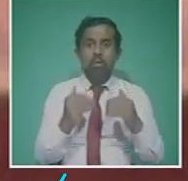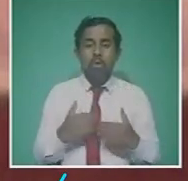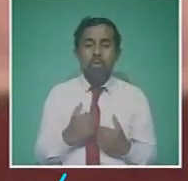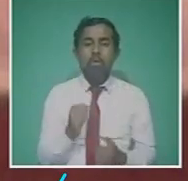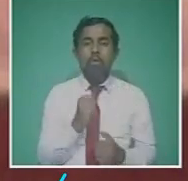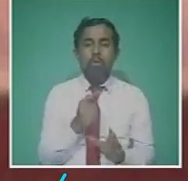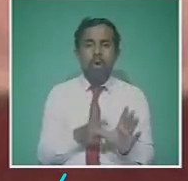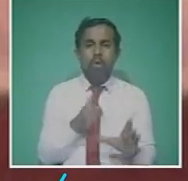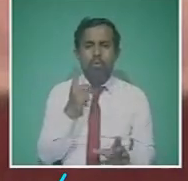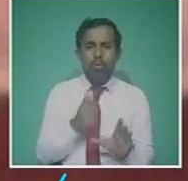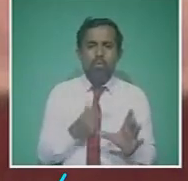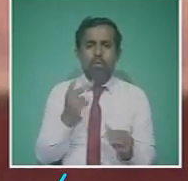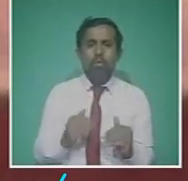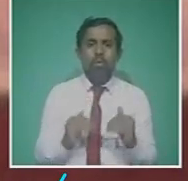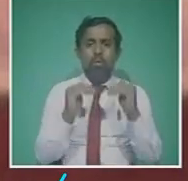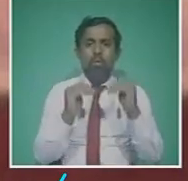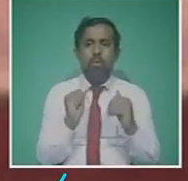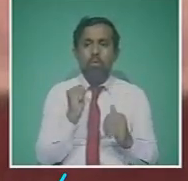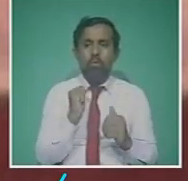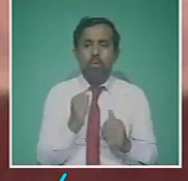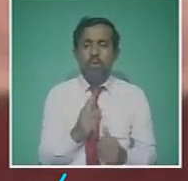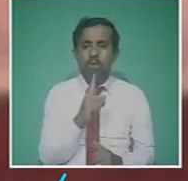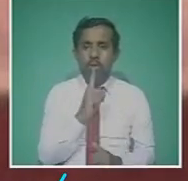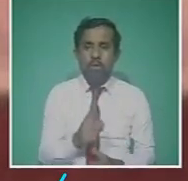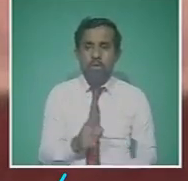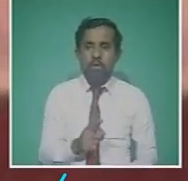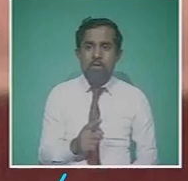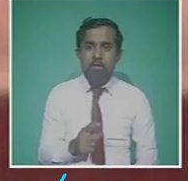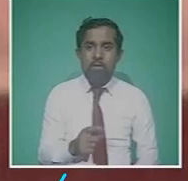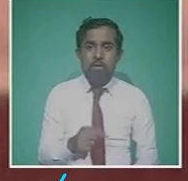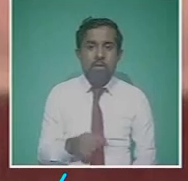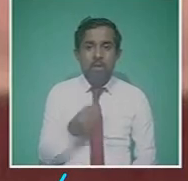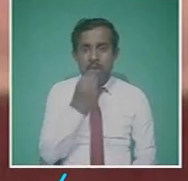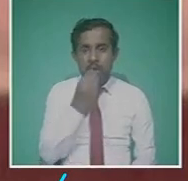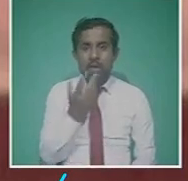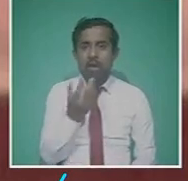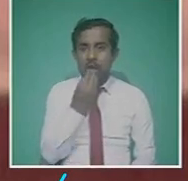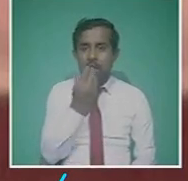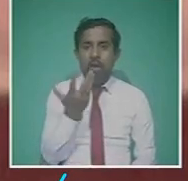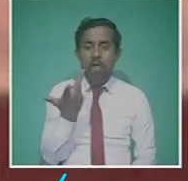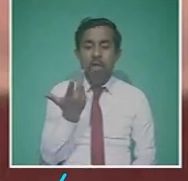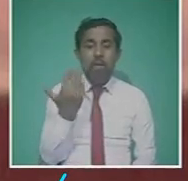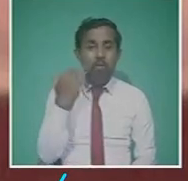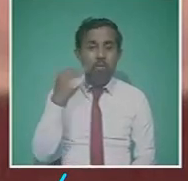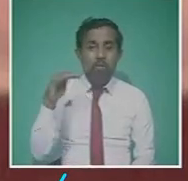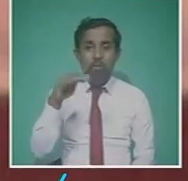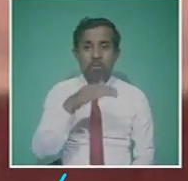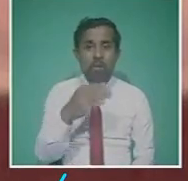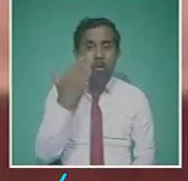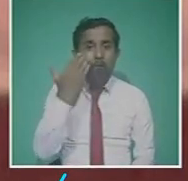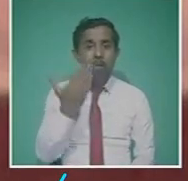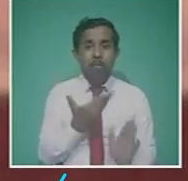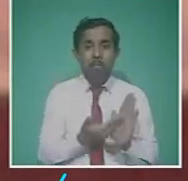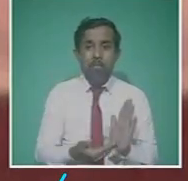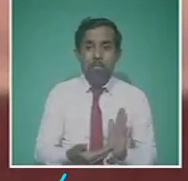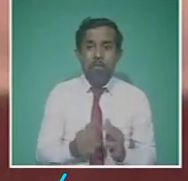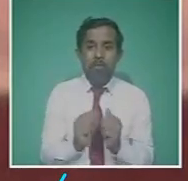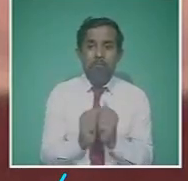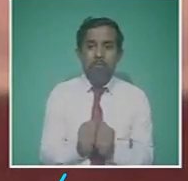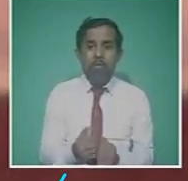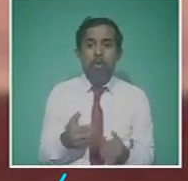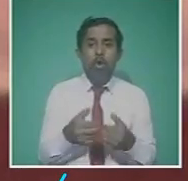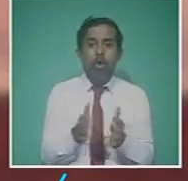මේ අවුරුද්දෙන් දෙකෙන් ගොඩ දාන්නේ ඒ නිසා අද කෑම නැ කන්න නැ කියලා ජනතාවට පෙන්නමින් කටයුතු කරන